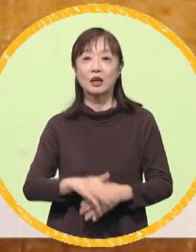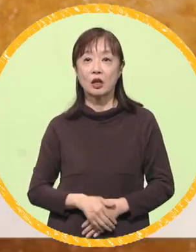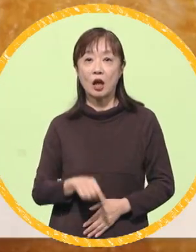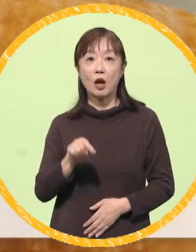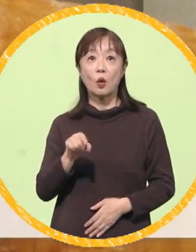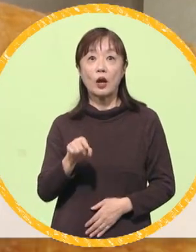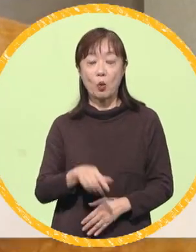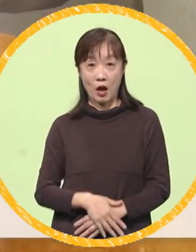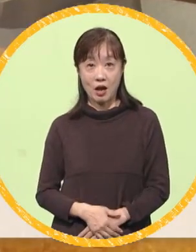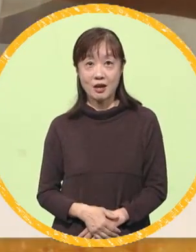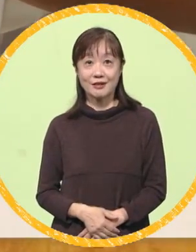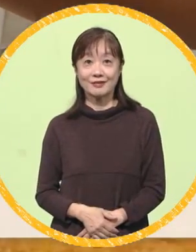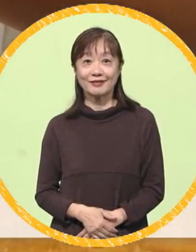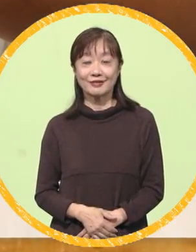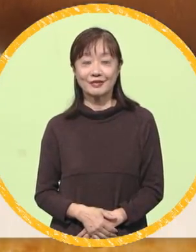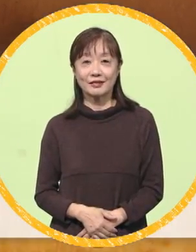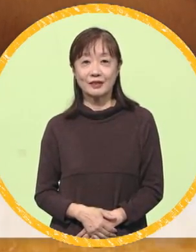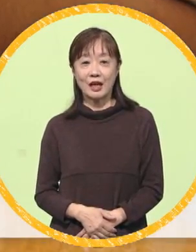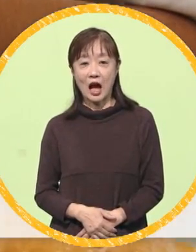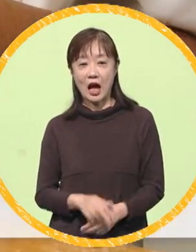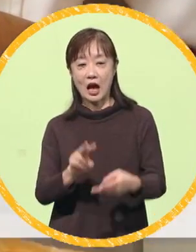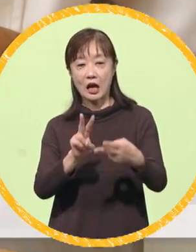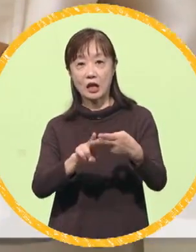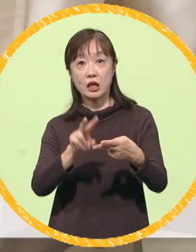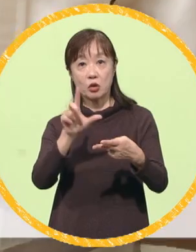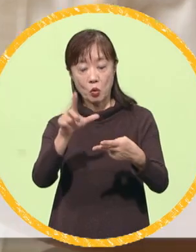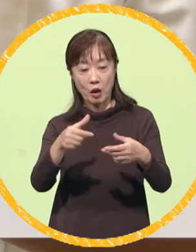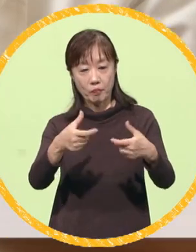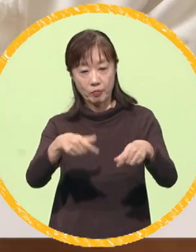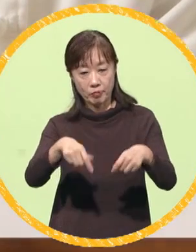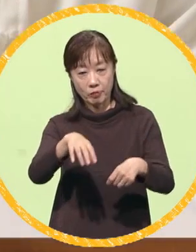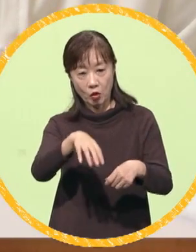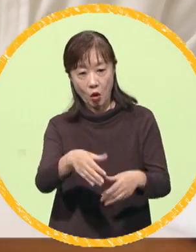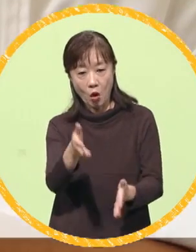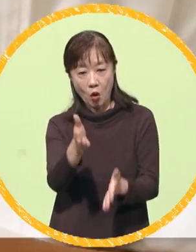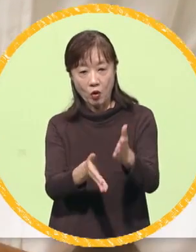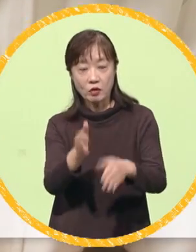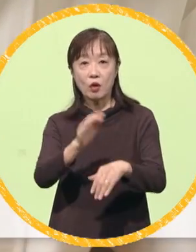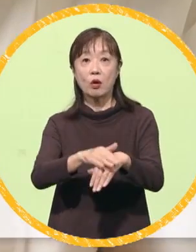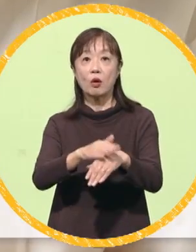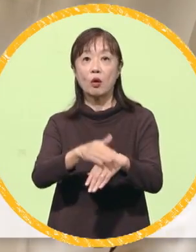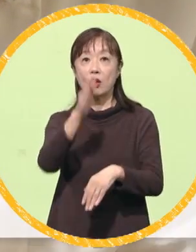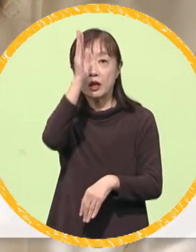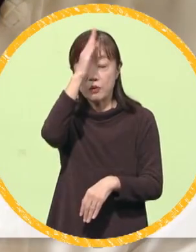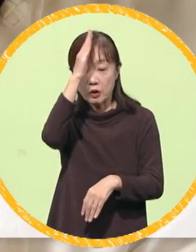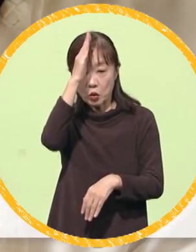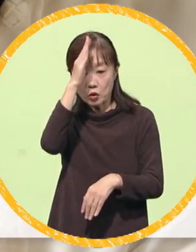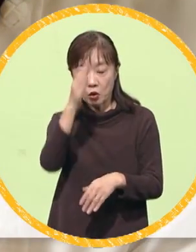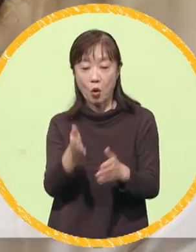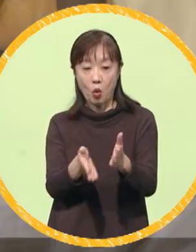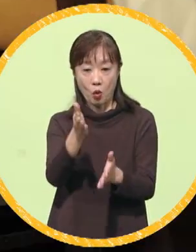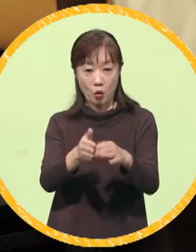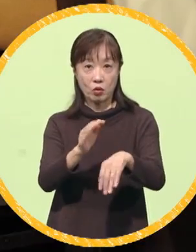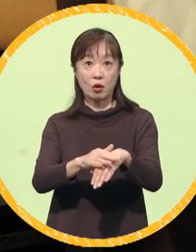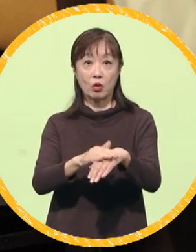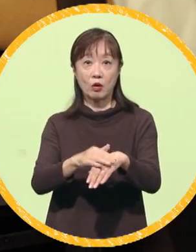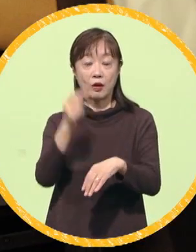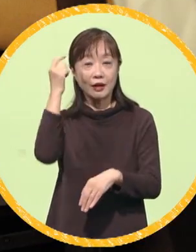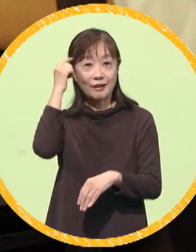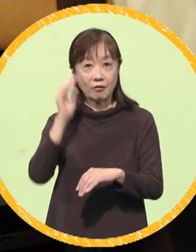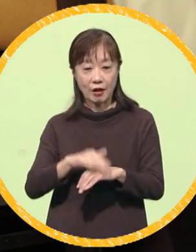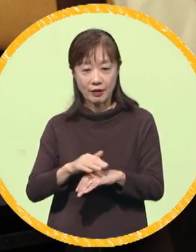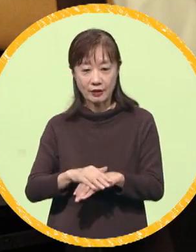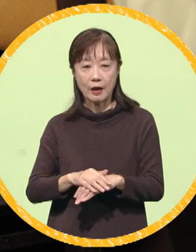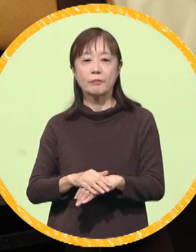ームクーヘンなんですけど、マルコさんはですね、井上さんの鶏のこの飼育方法をのびのびと育てるとかね、うん、あと鶏に対する考え方、こ